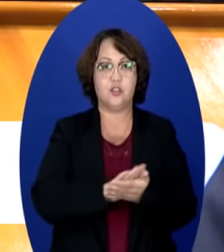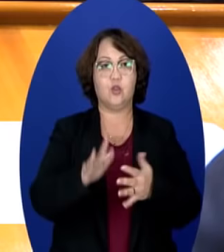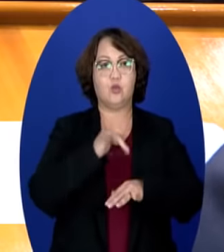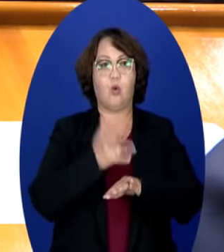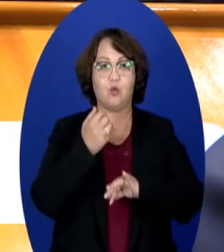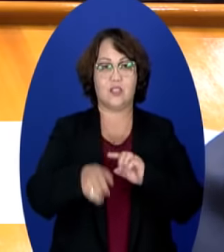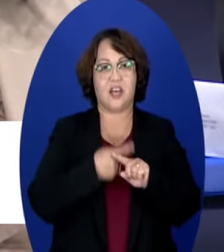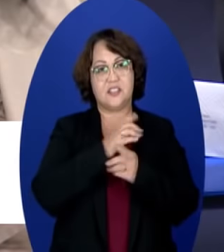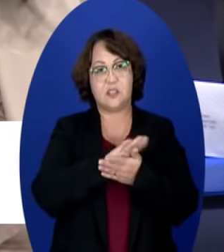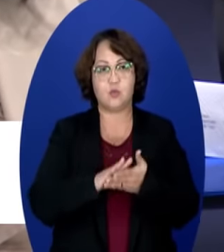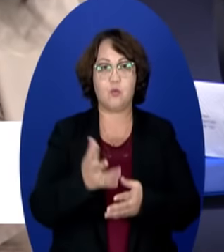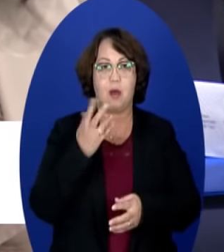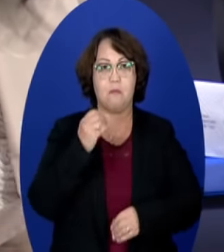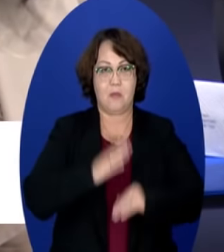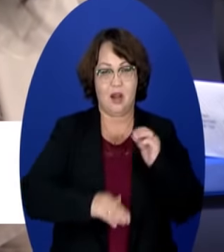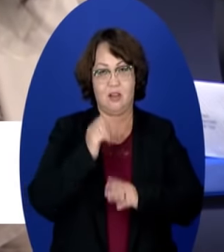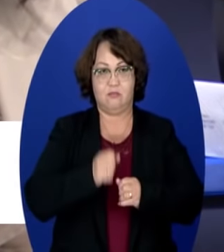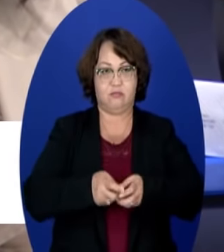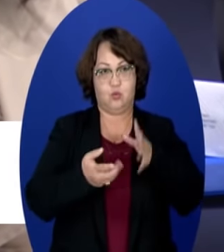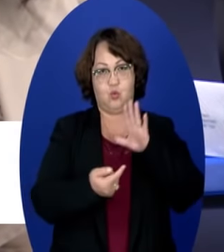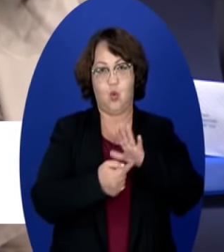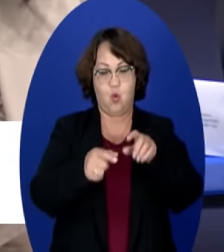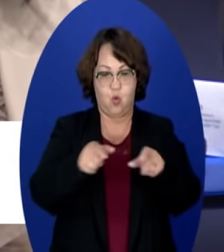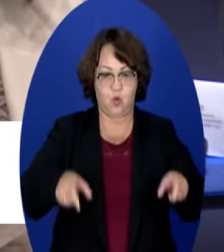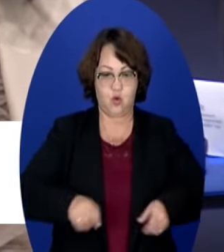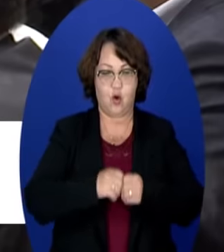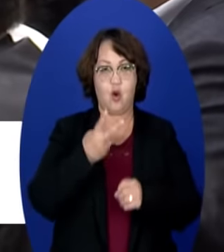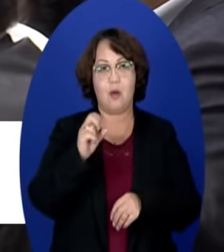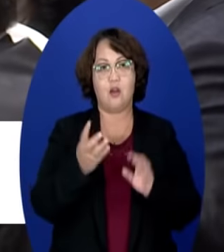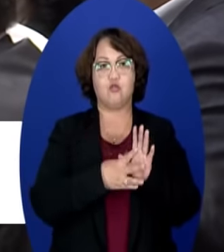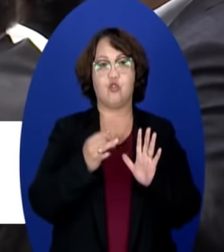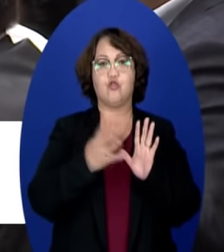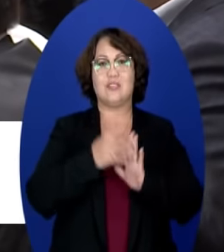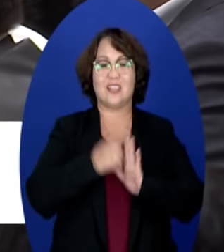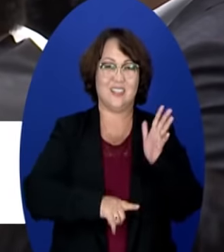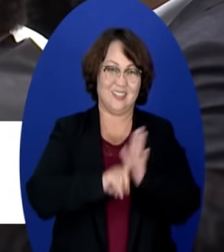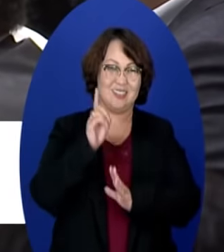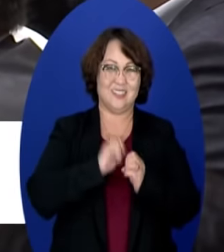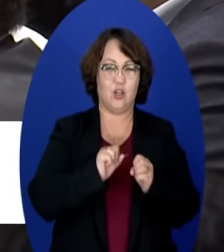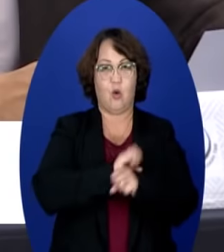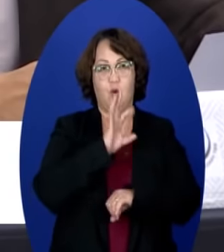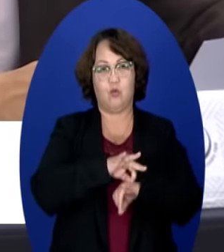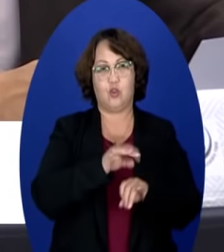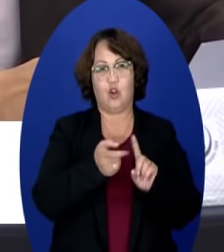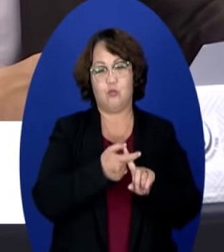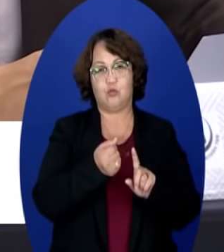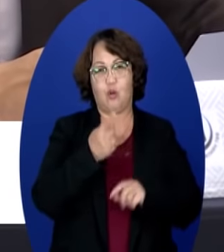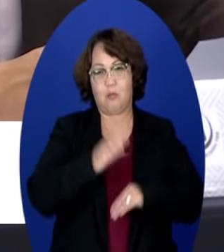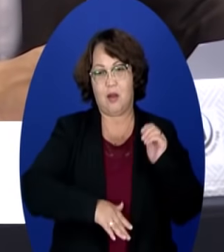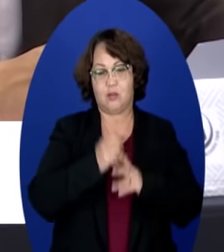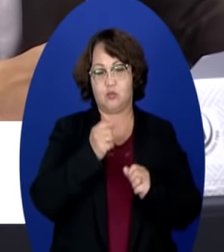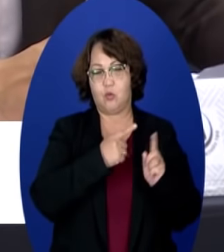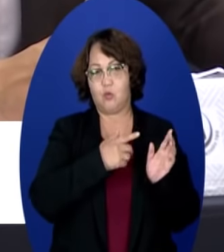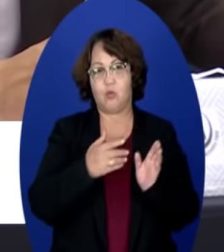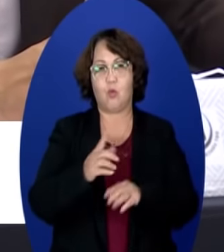цэвэрлэх байгууламжийн барилгын суурийг барих ажил 2019 оны 9-р сард эхэлсэн. Цар тахалтай холбоотойгоор барилгын ажил удаашралтай байгааг салбарынхан хэлж